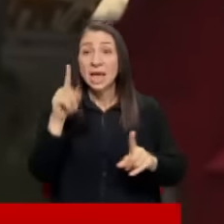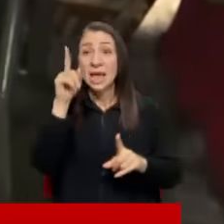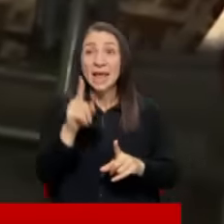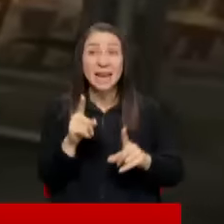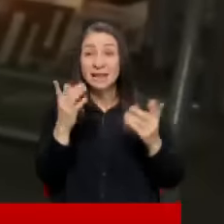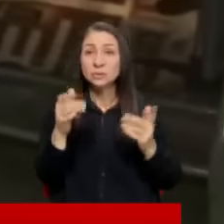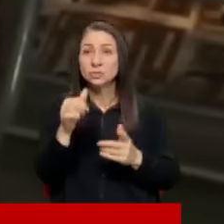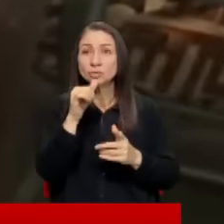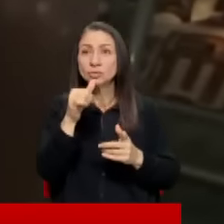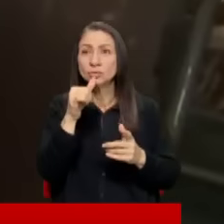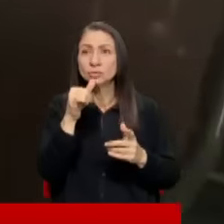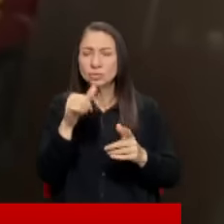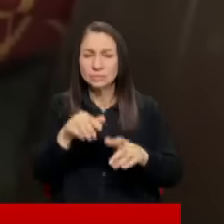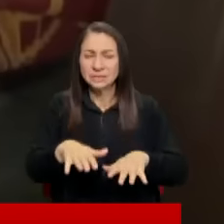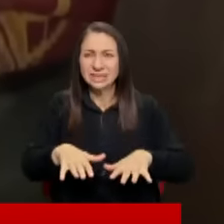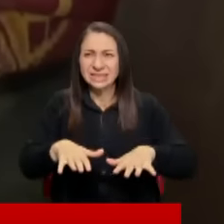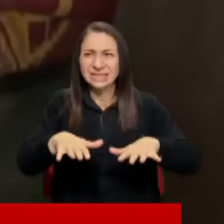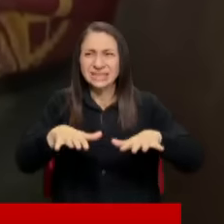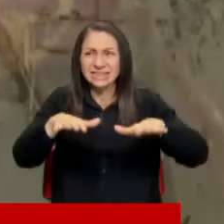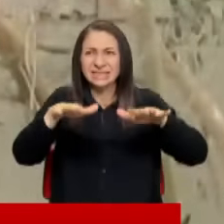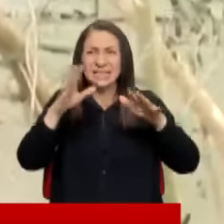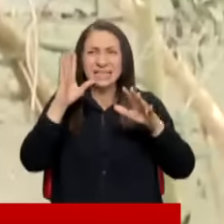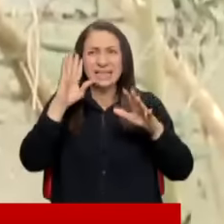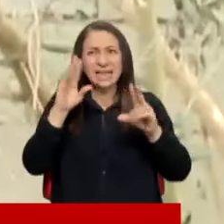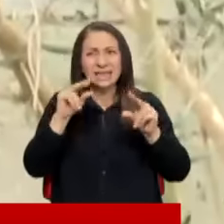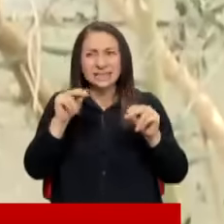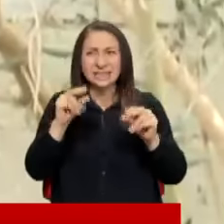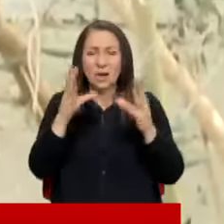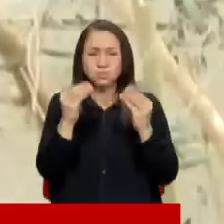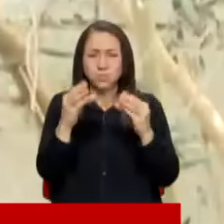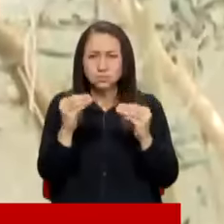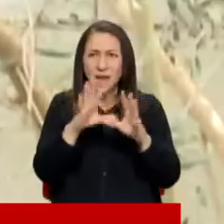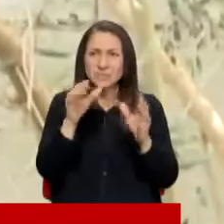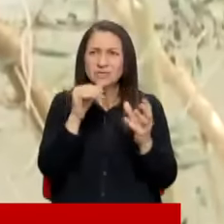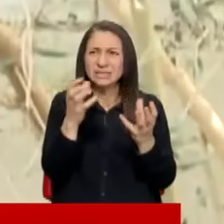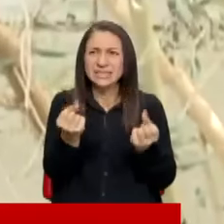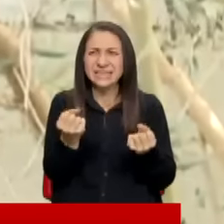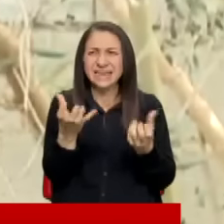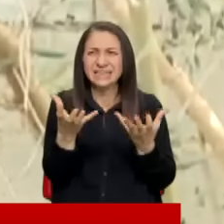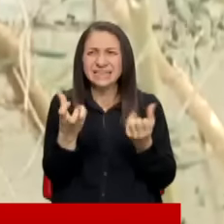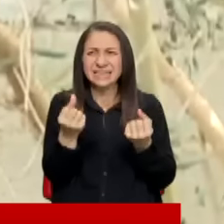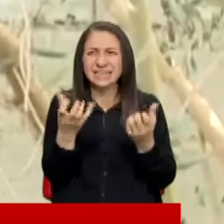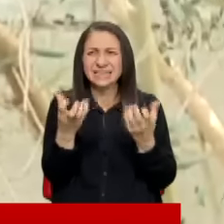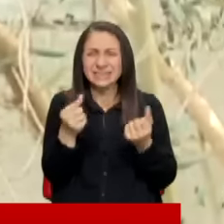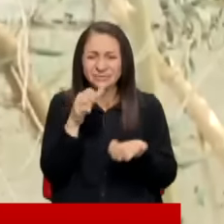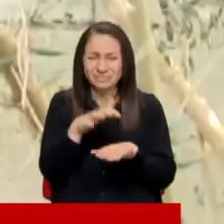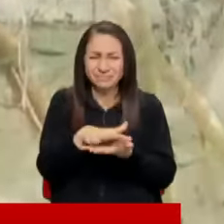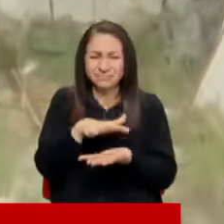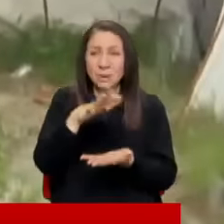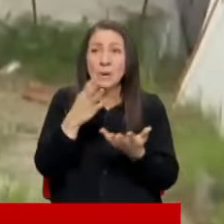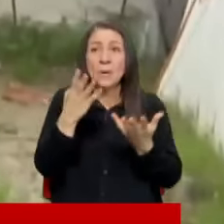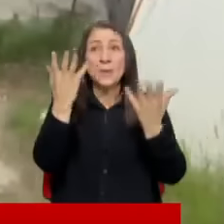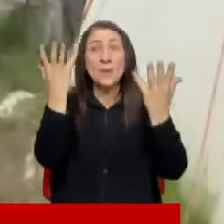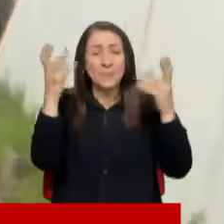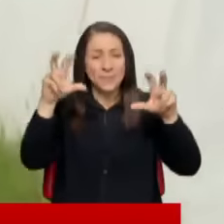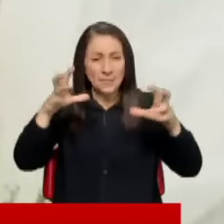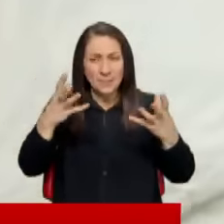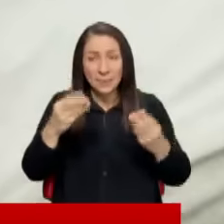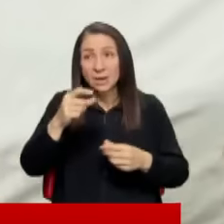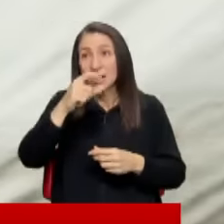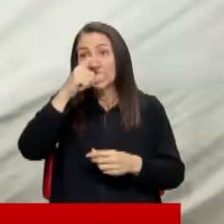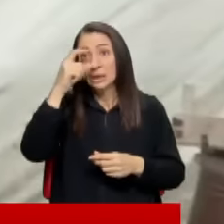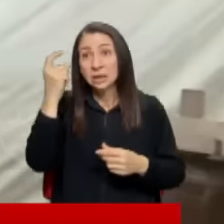başta su battı yatakların üstünde, yataklarımız, yastıklarımız hepsi sular içinde kaldı. Kuruttu, yazın